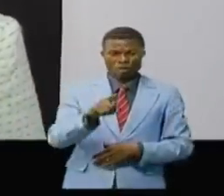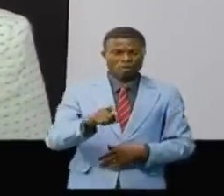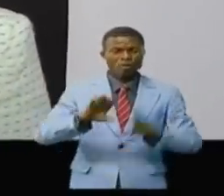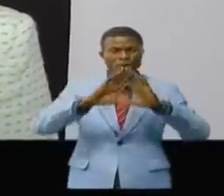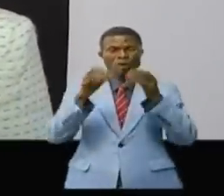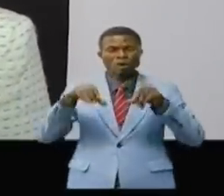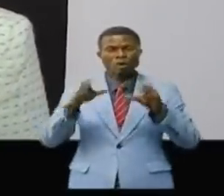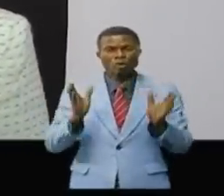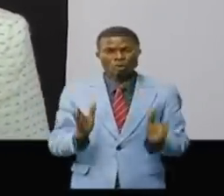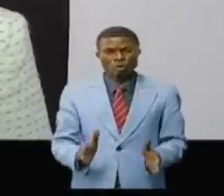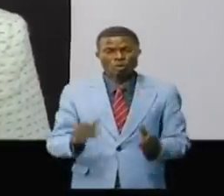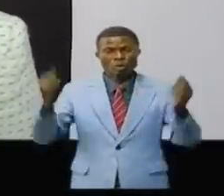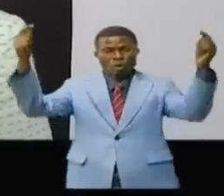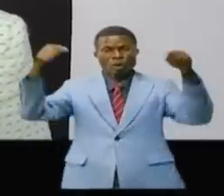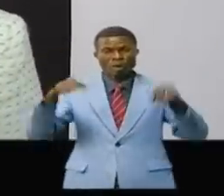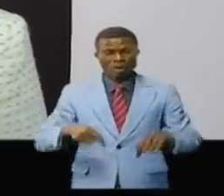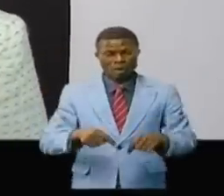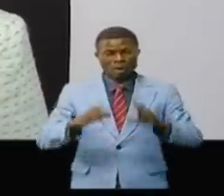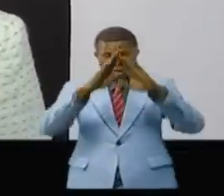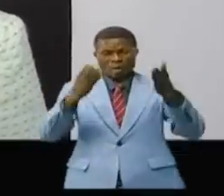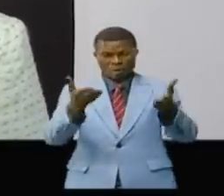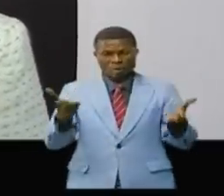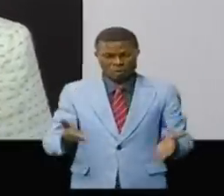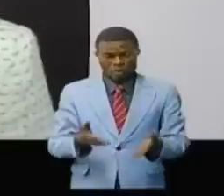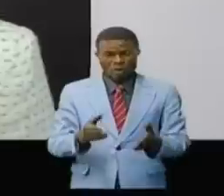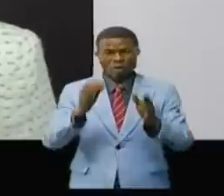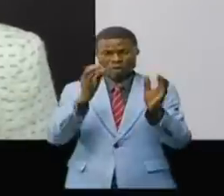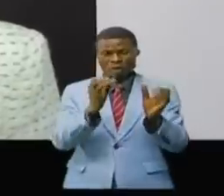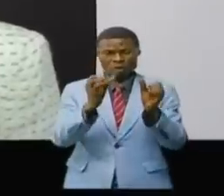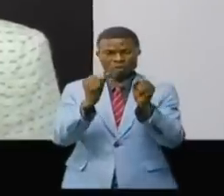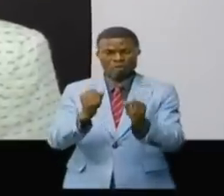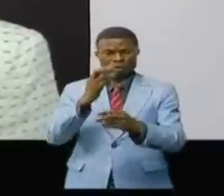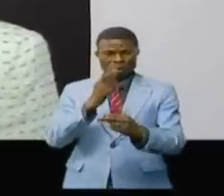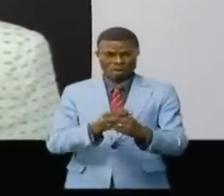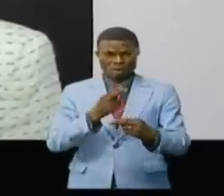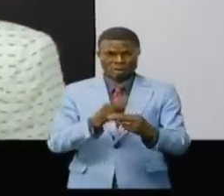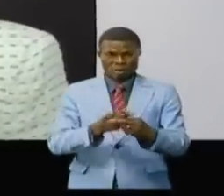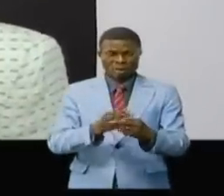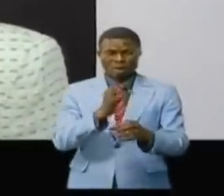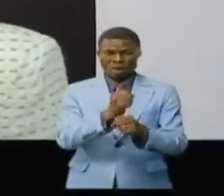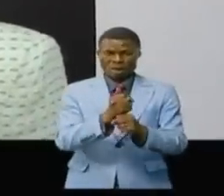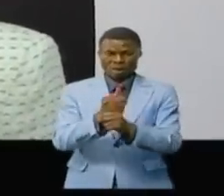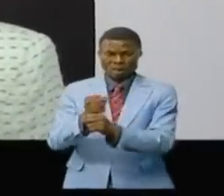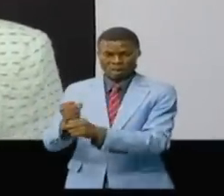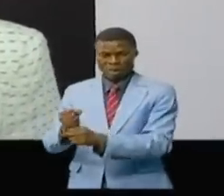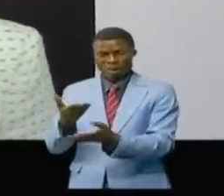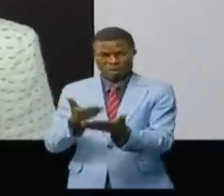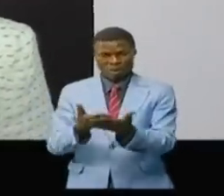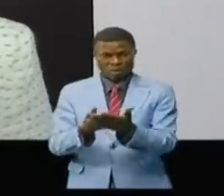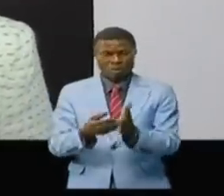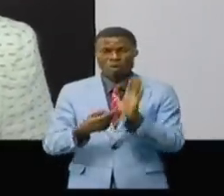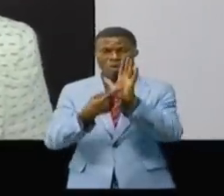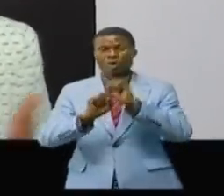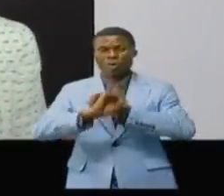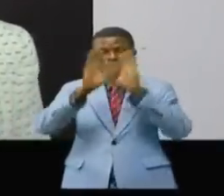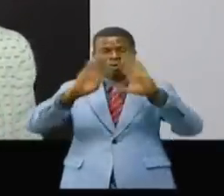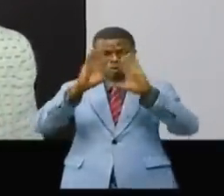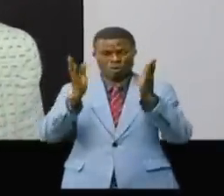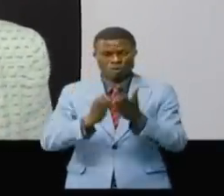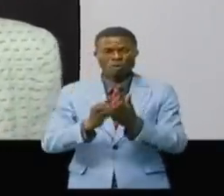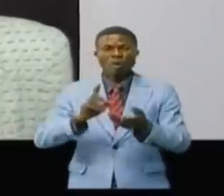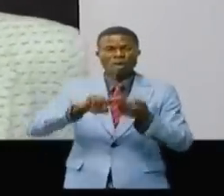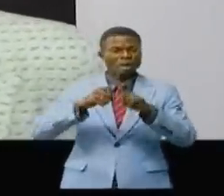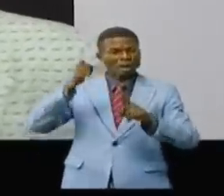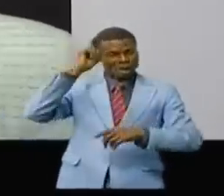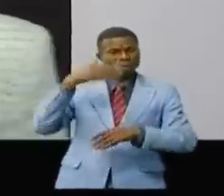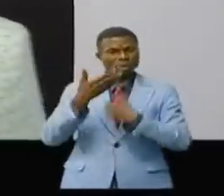Congolais à venir au Musée national où s'est installée la galerie Yetu Galerie afin de pouvoir visualiser un peu ce que leurs confrères